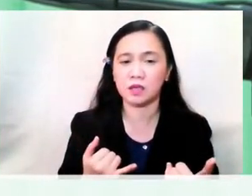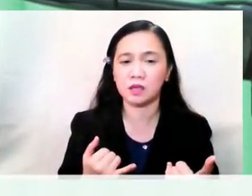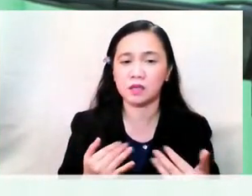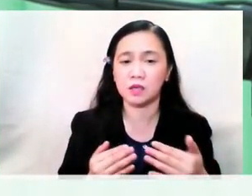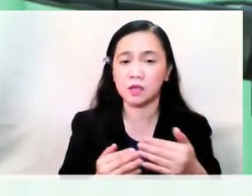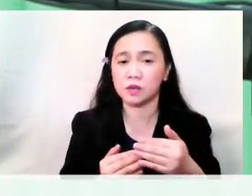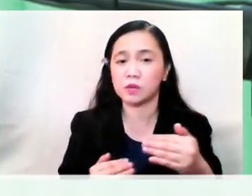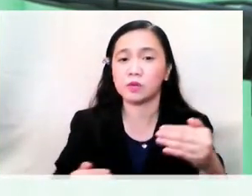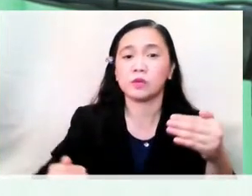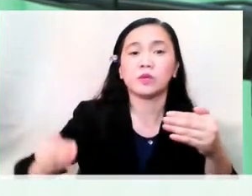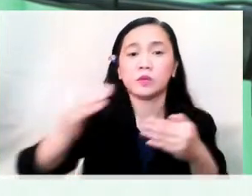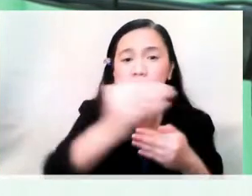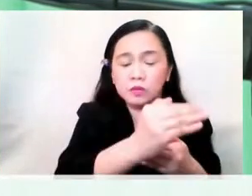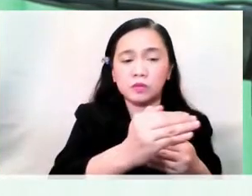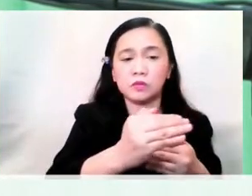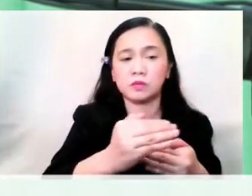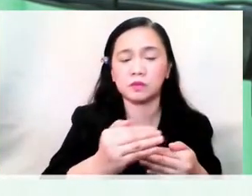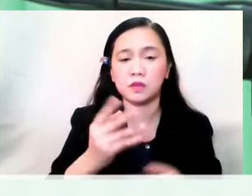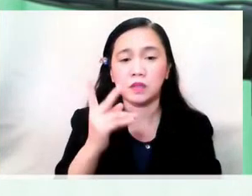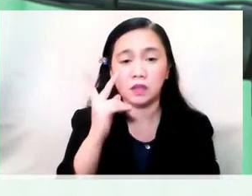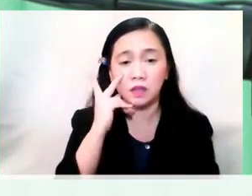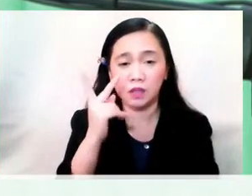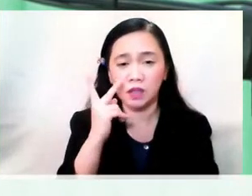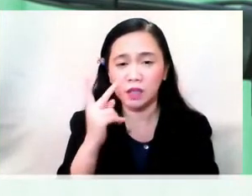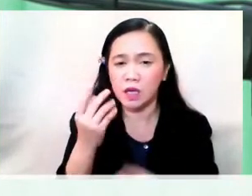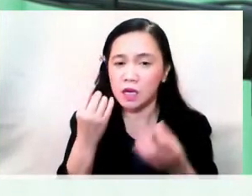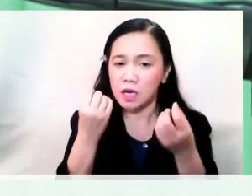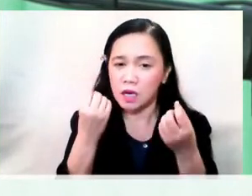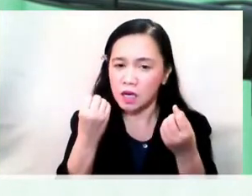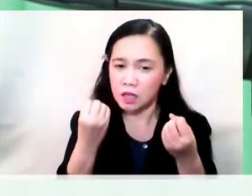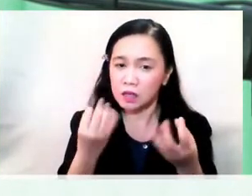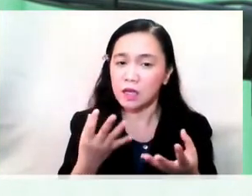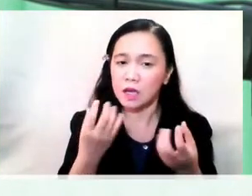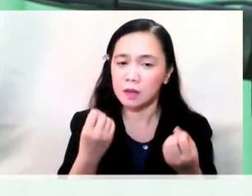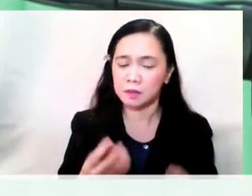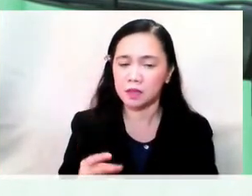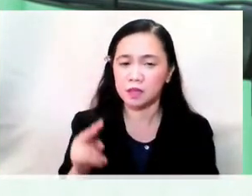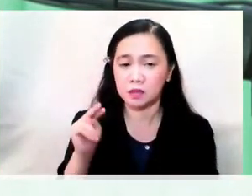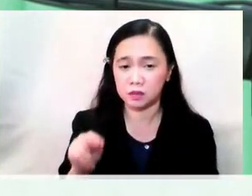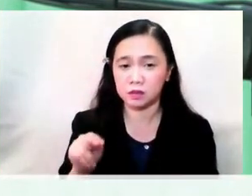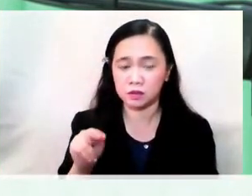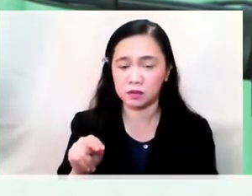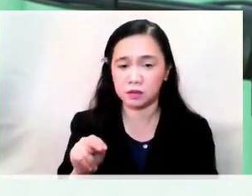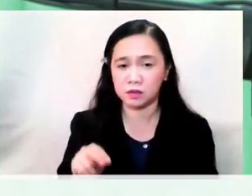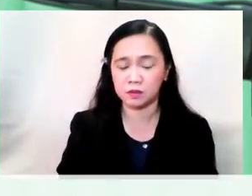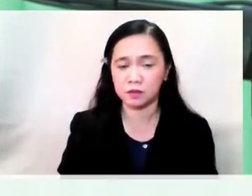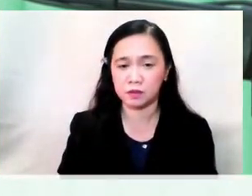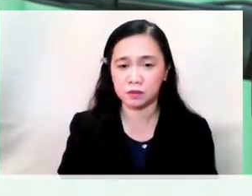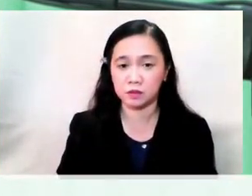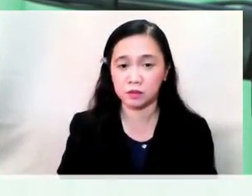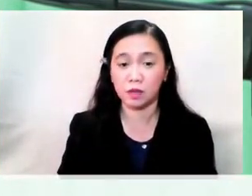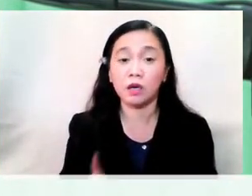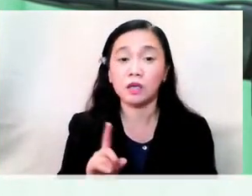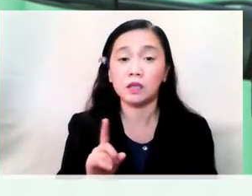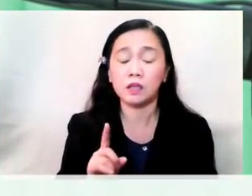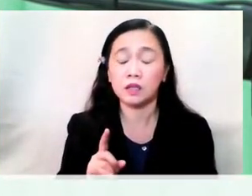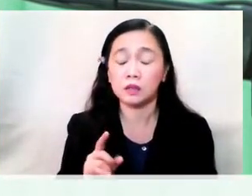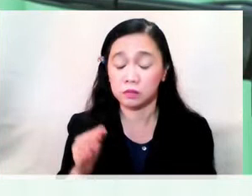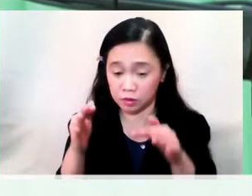Nakita natin na marami ang nangangailangan. Pababayaan lang ba natin sila kasi wala